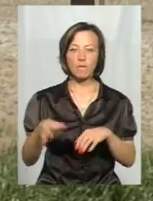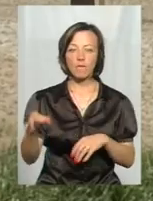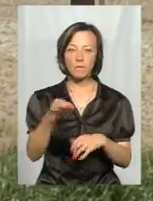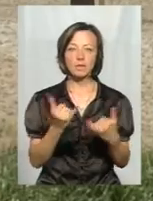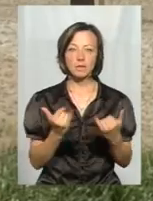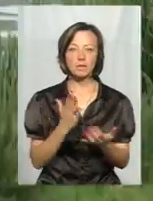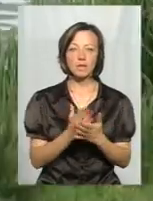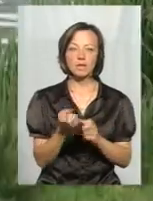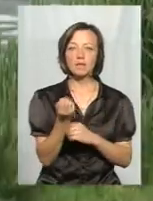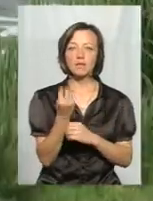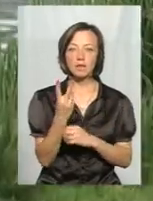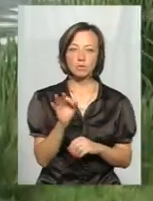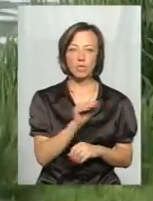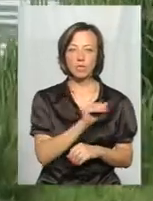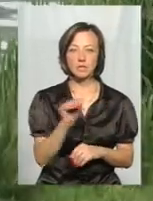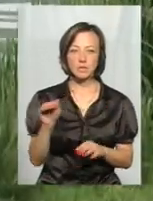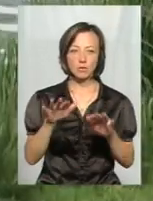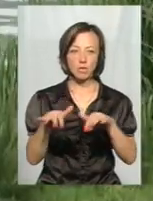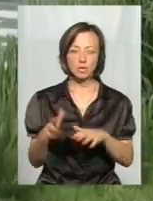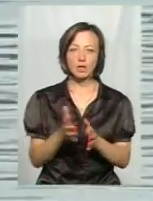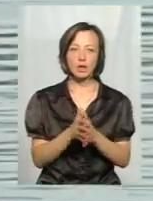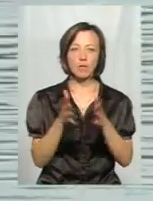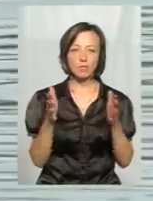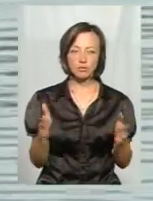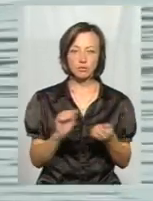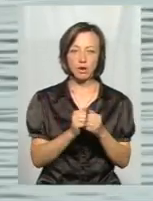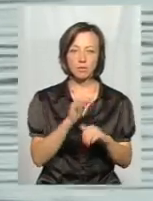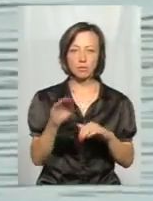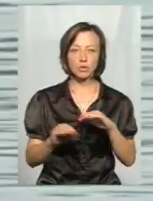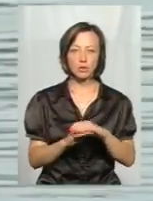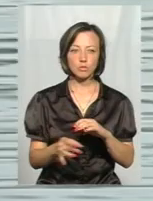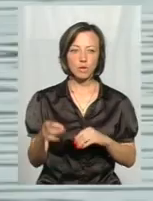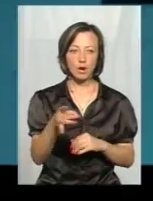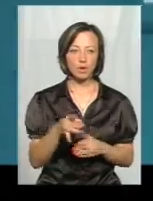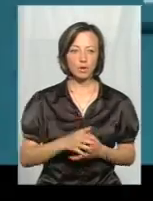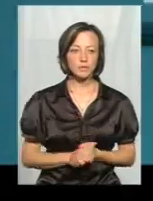нині є 12 офіційних пляжів. Найбільше їх у Кам'янець-Подільському районі.